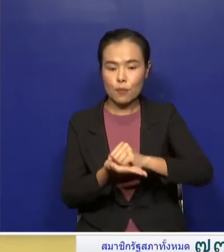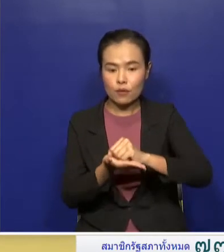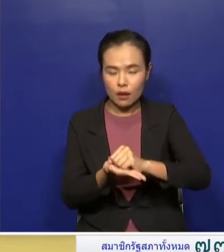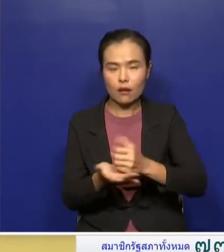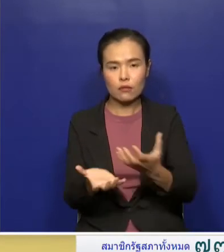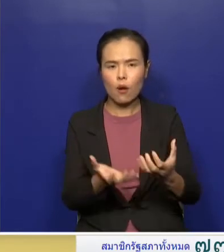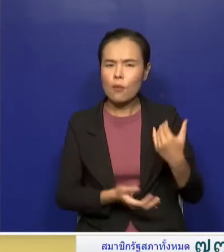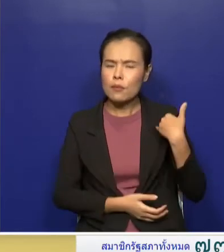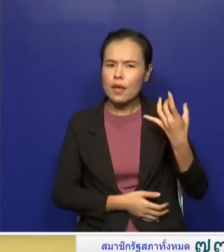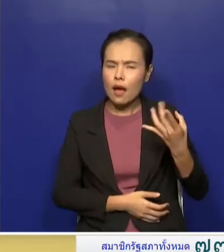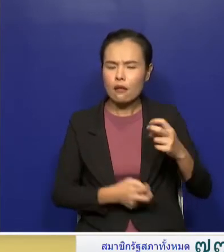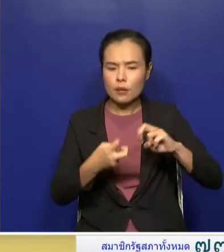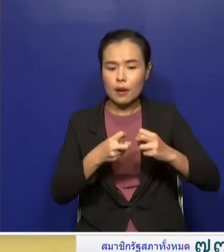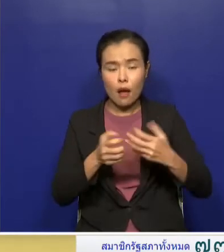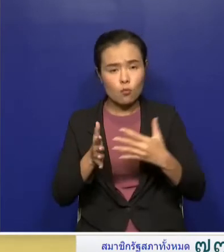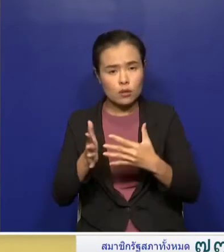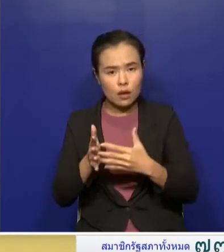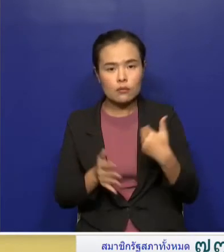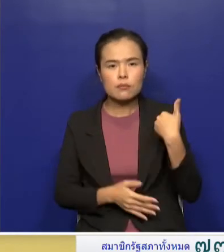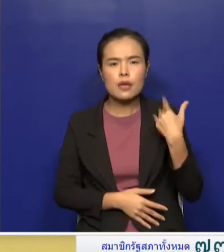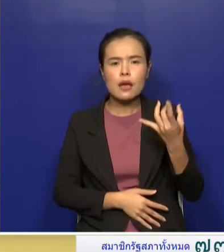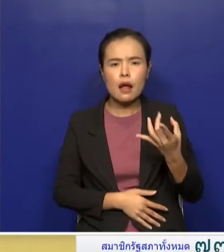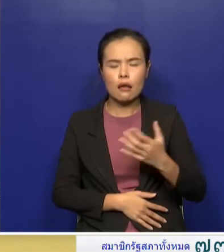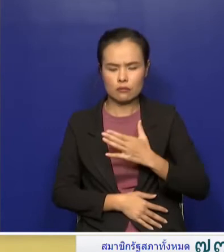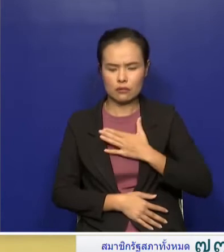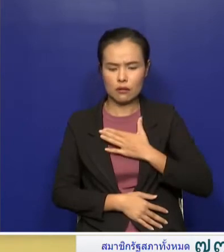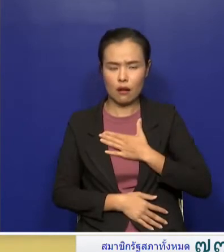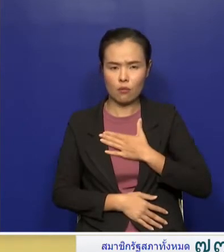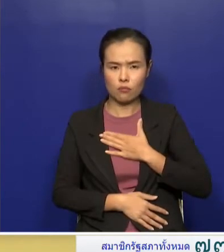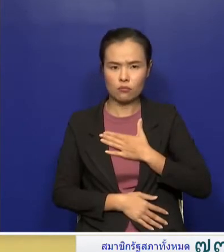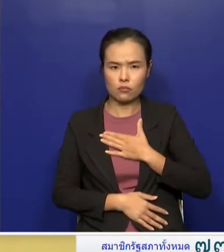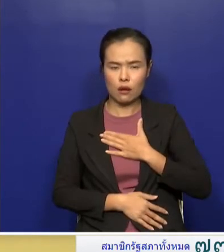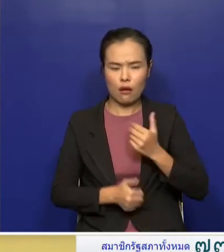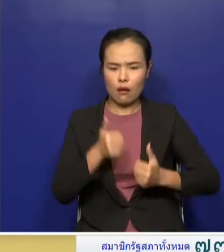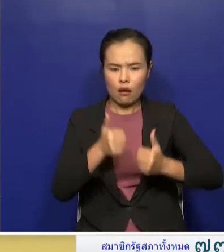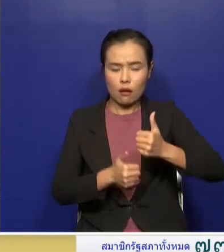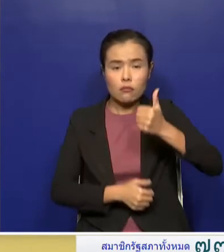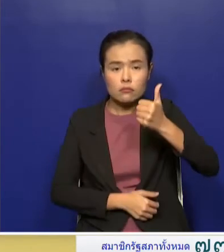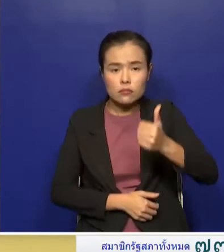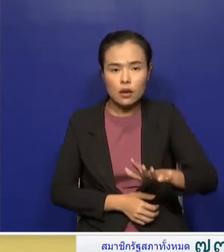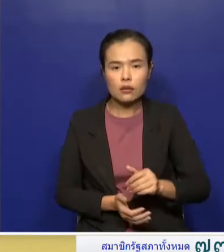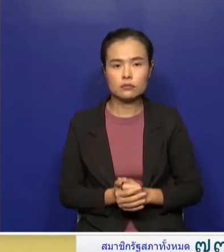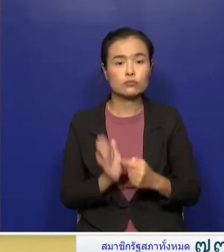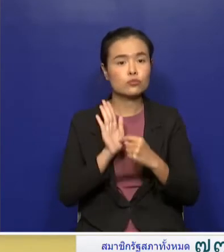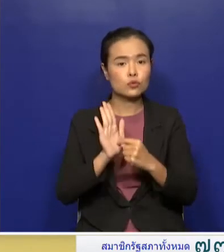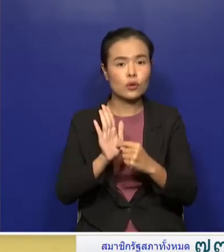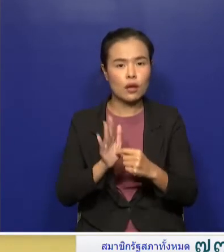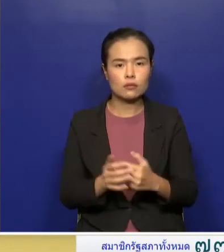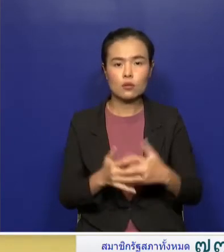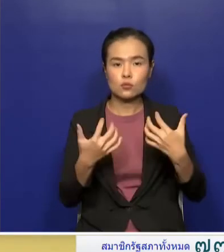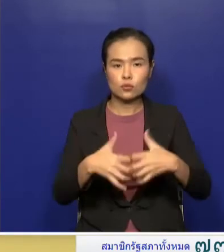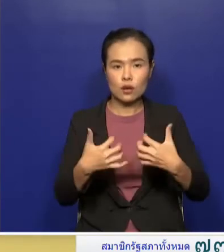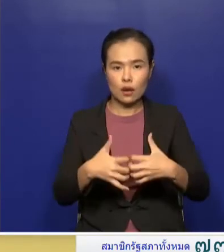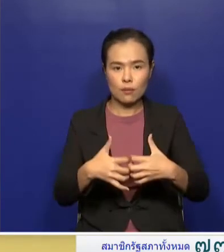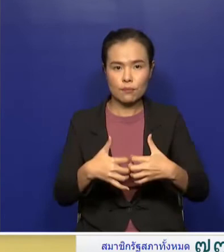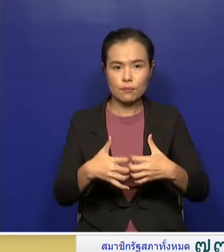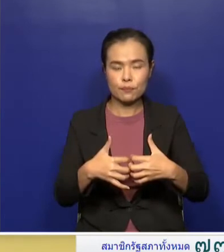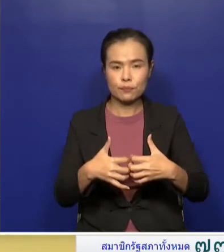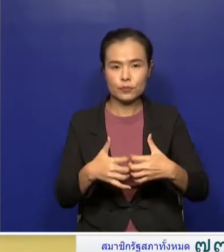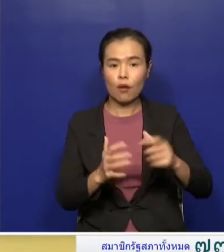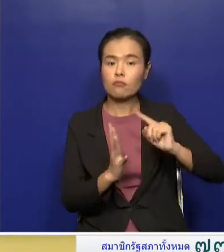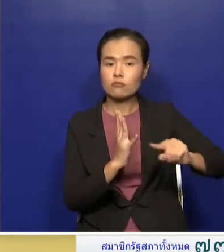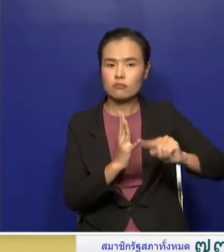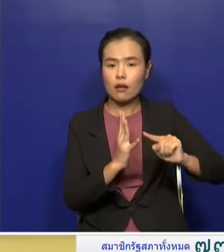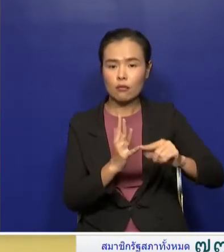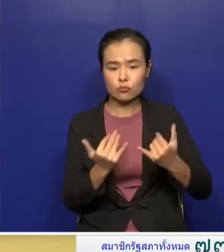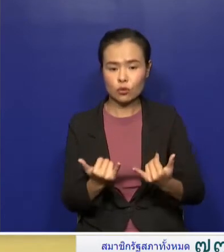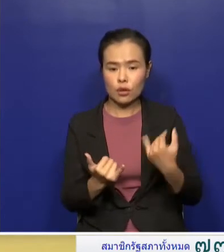ก